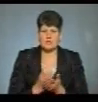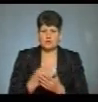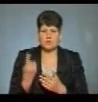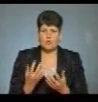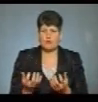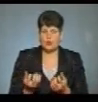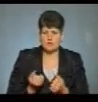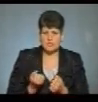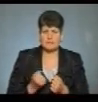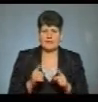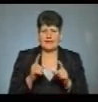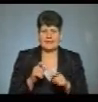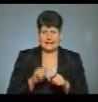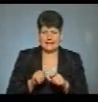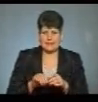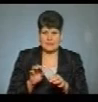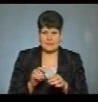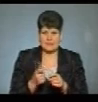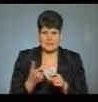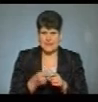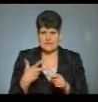отримала від облдержадміністрації.